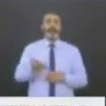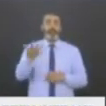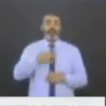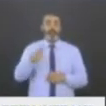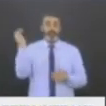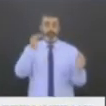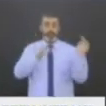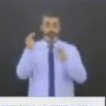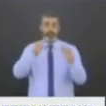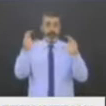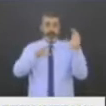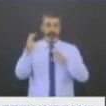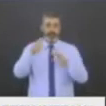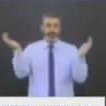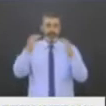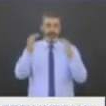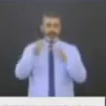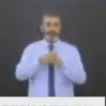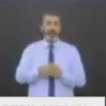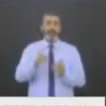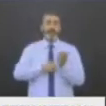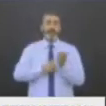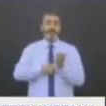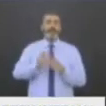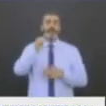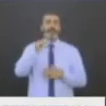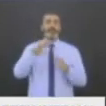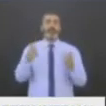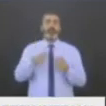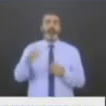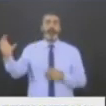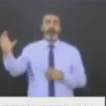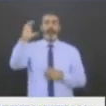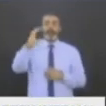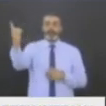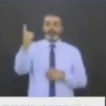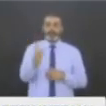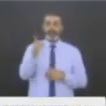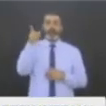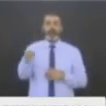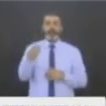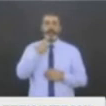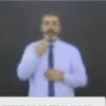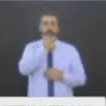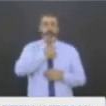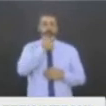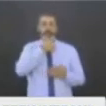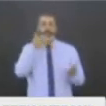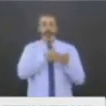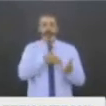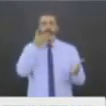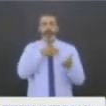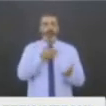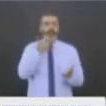ξένες επενδύσεις, θα πρέπει να μην περνάει ο κάθε επενδυτής από μια πολύ μεγάλη ταλαιπωρία, ώστε να